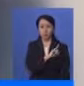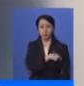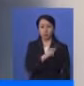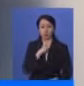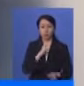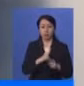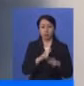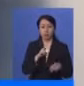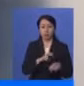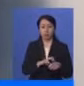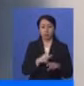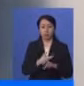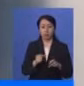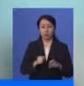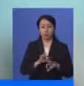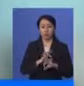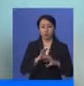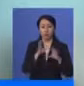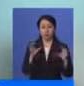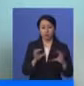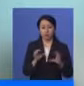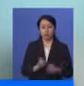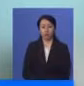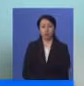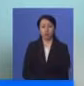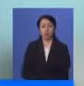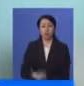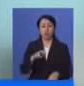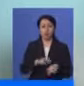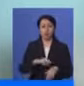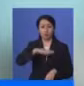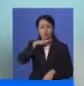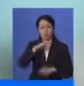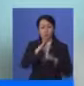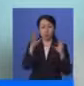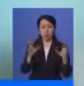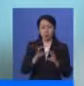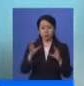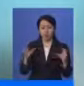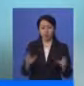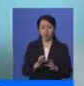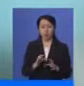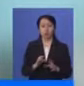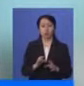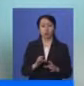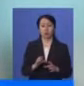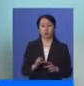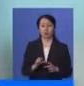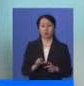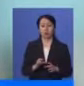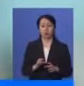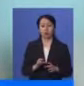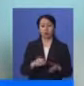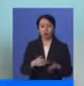емделу шаралар болды негізі. Врачи внимательные, заботливые. Медсестры берегут наши вены, потому что это капают нам в